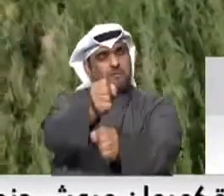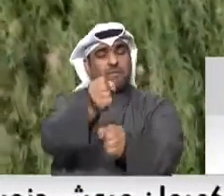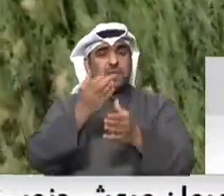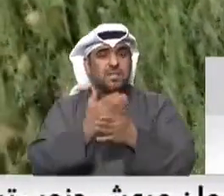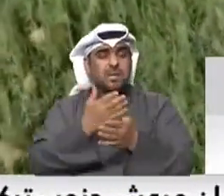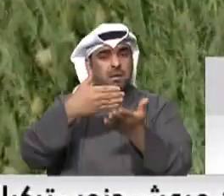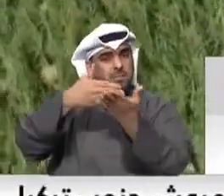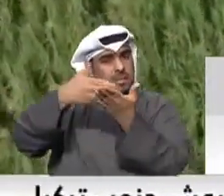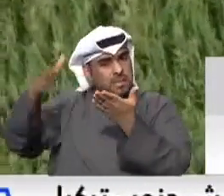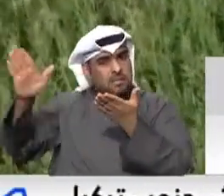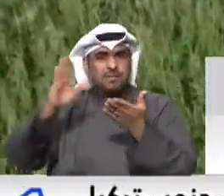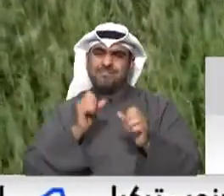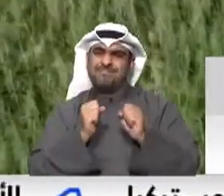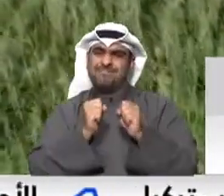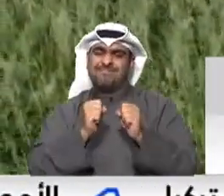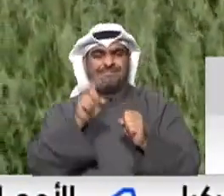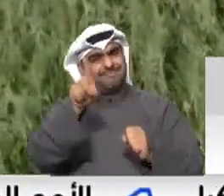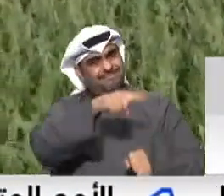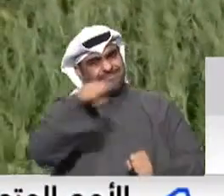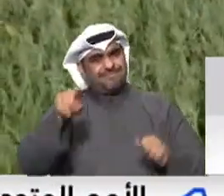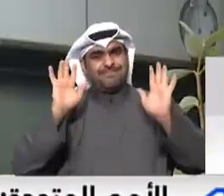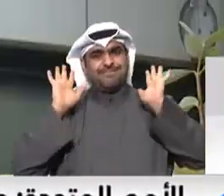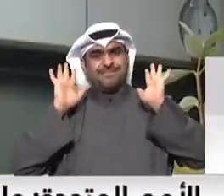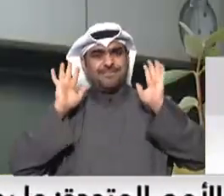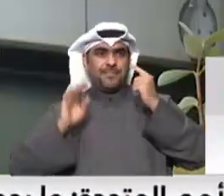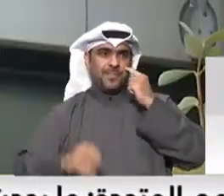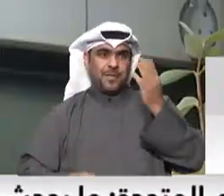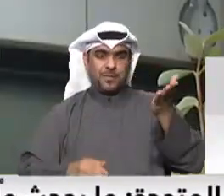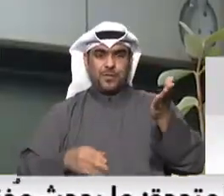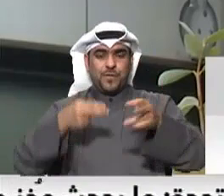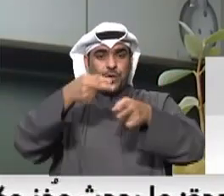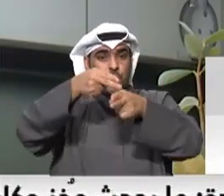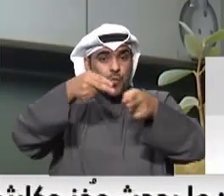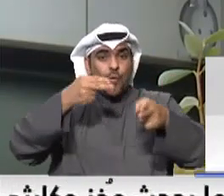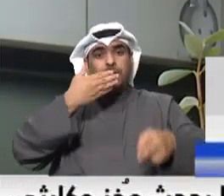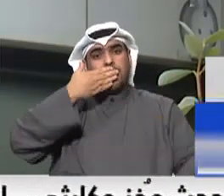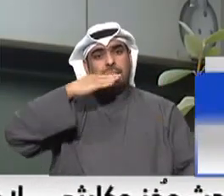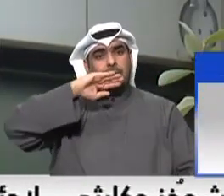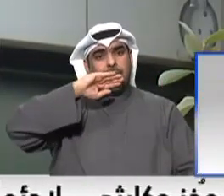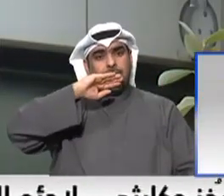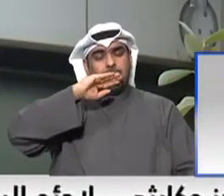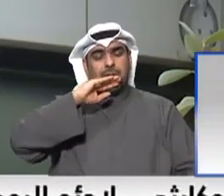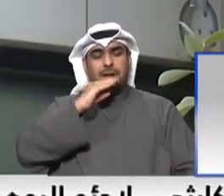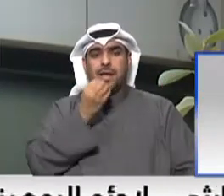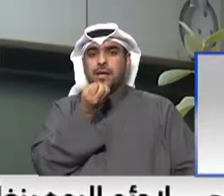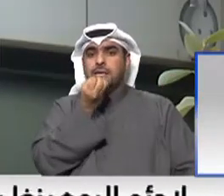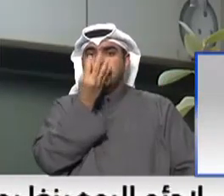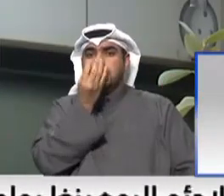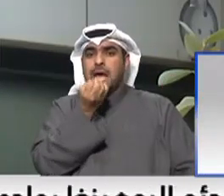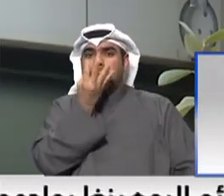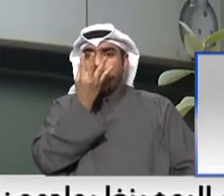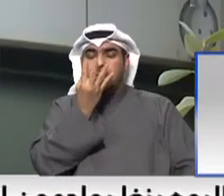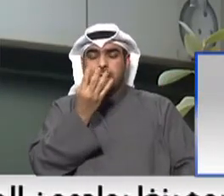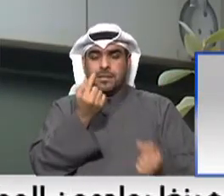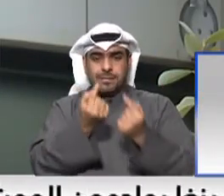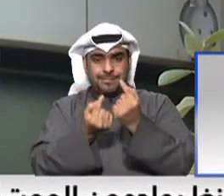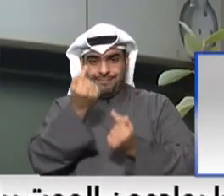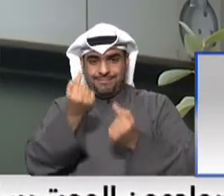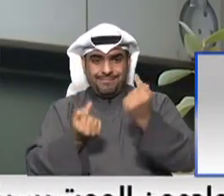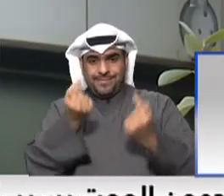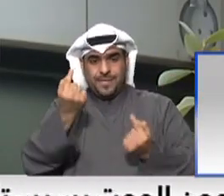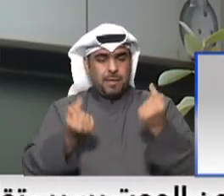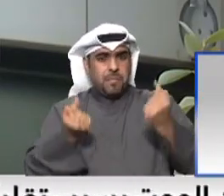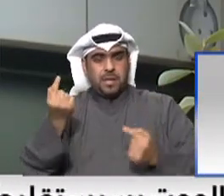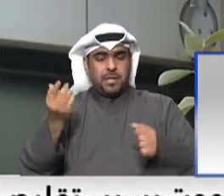الموجود في دوله الكويت في تنوع احياء جيد بالنسبه للنباتات الفطريه وايضا الحيوانات اللي موجوده